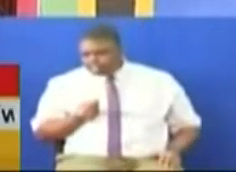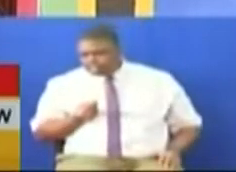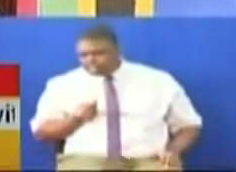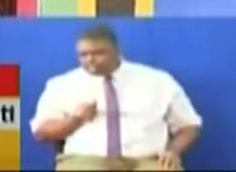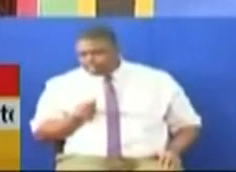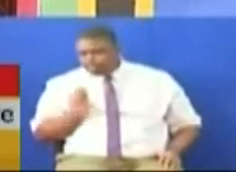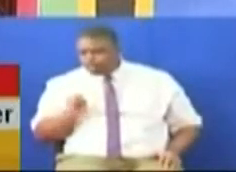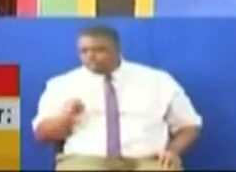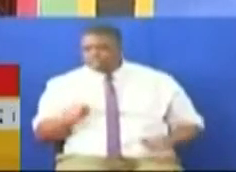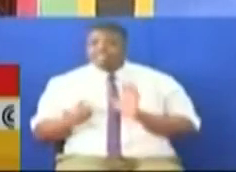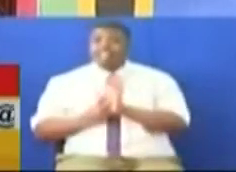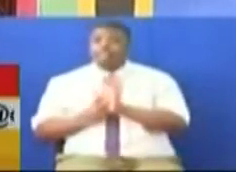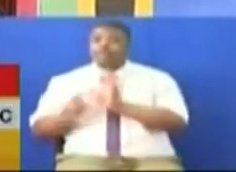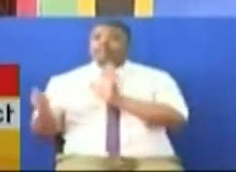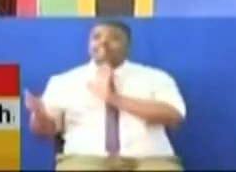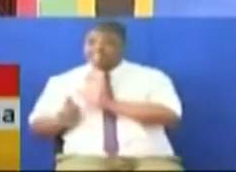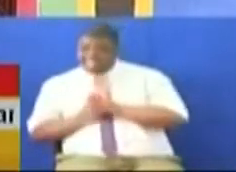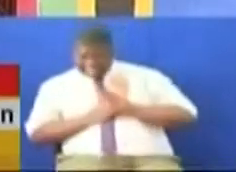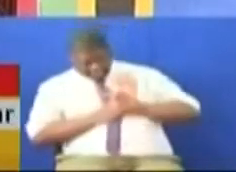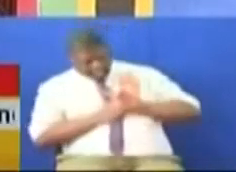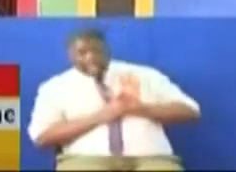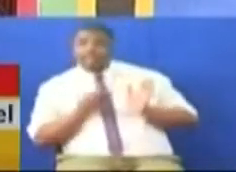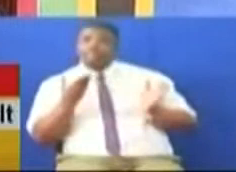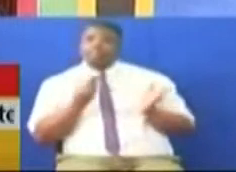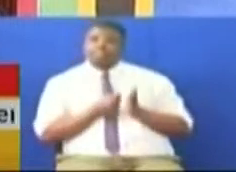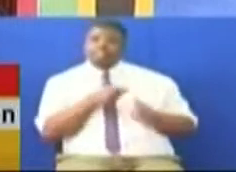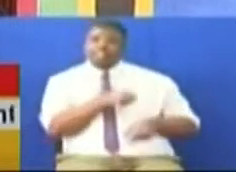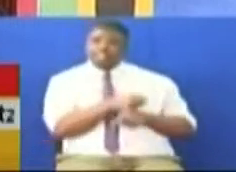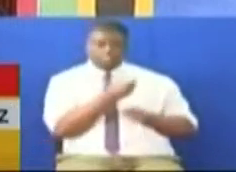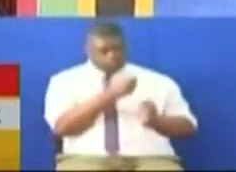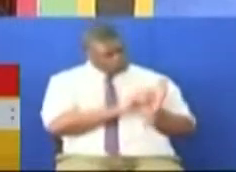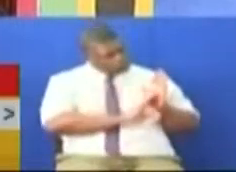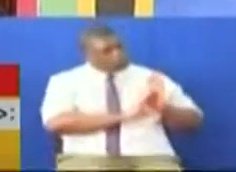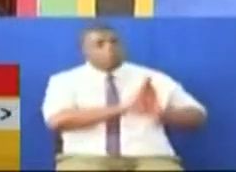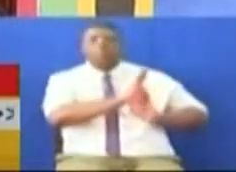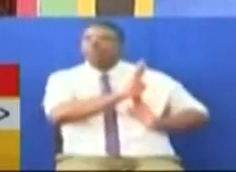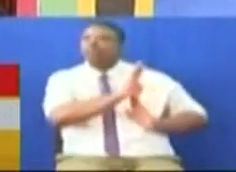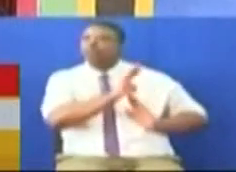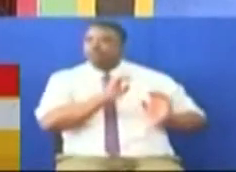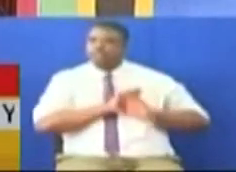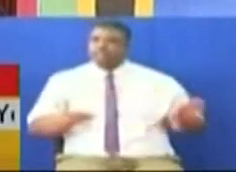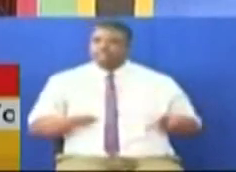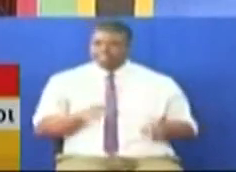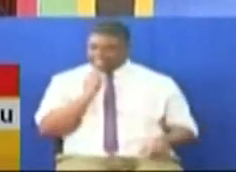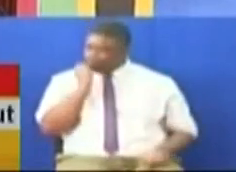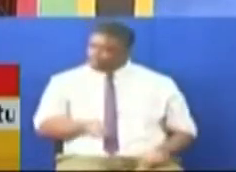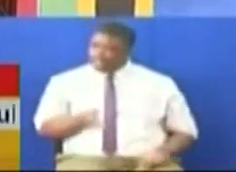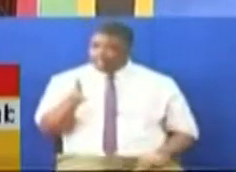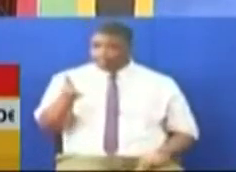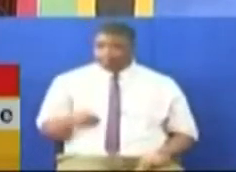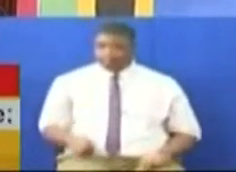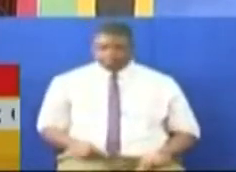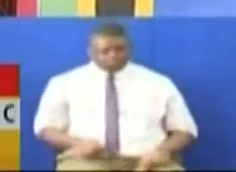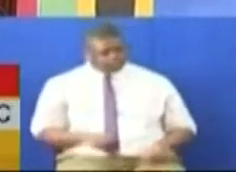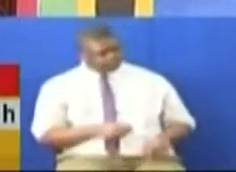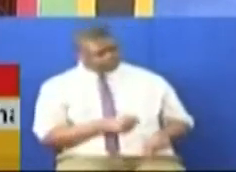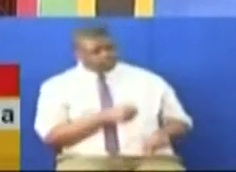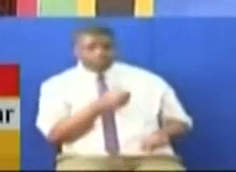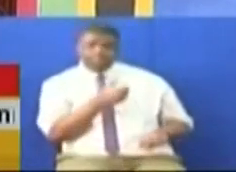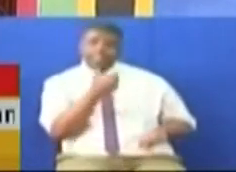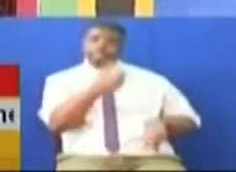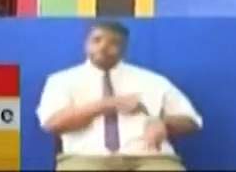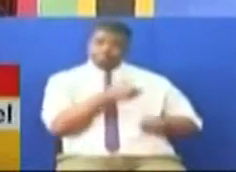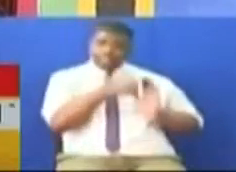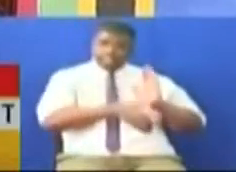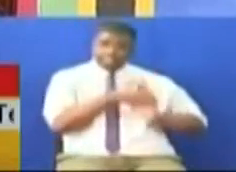na pointi 79. Kwa hiyo ni fedha ambayo tayari imeshaongezeka, Mheshimiwa Speaker. Wakati tunaanzisha tunaunganisha mifuko hii,